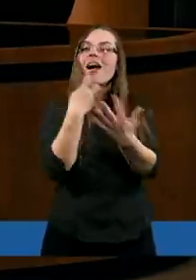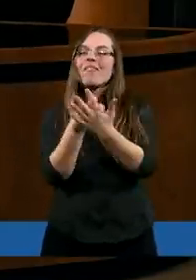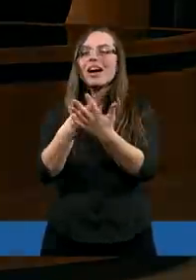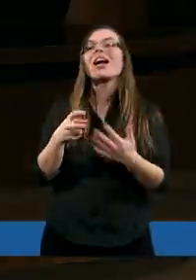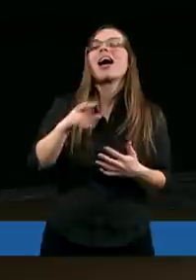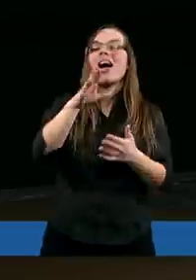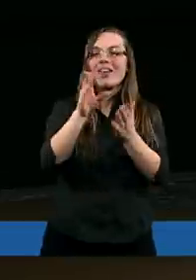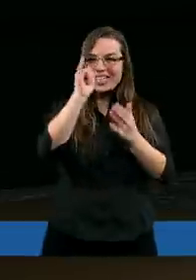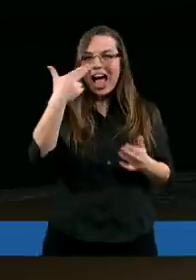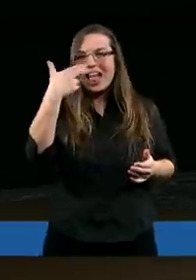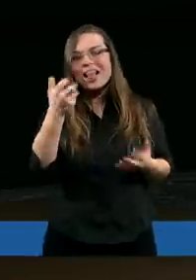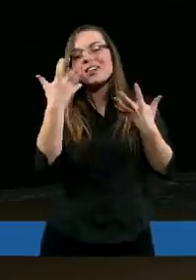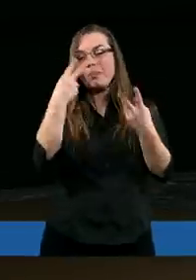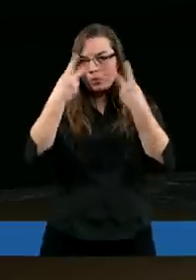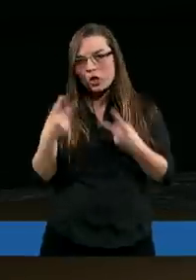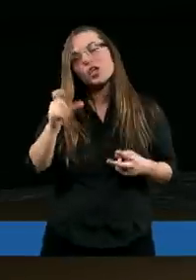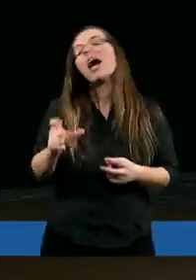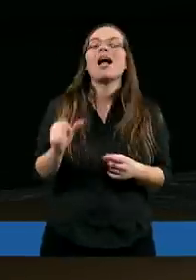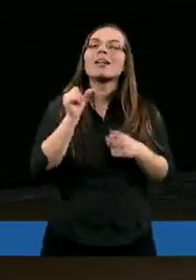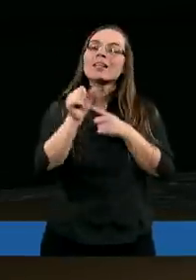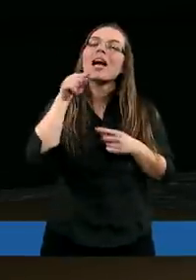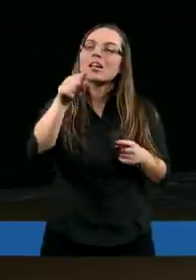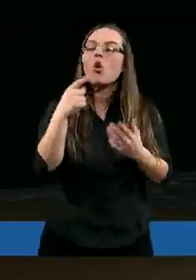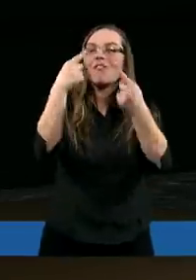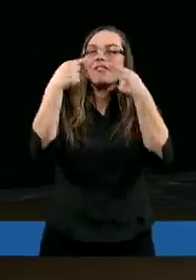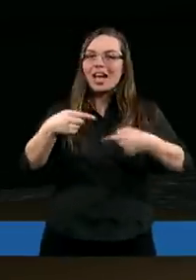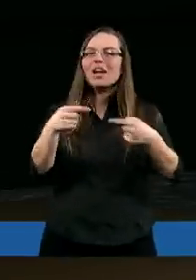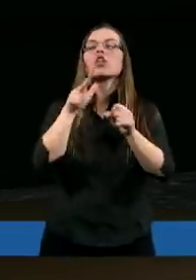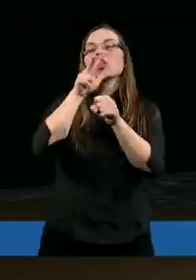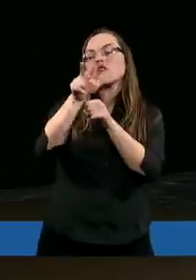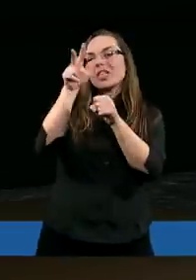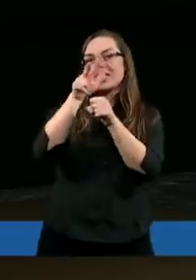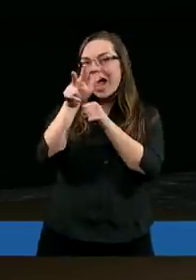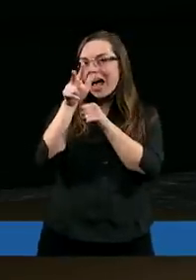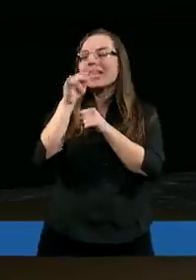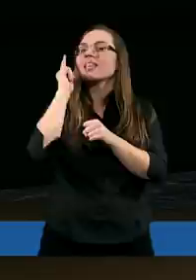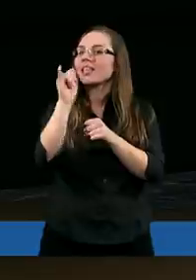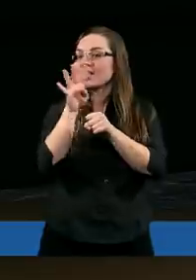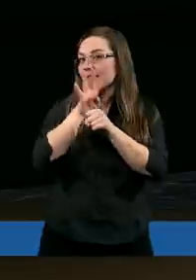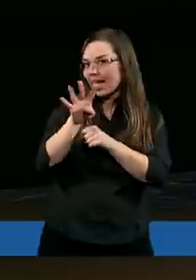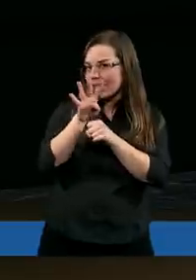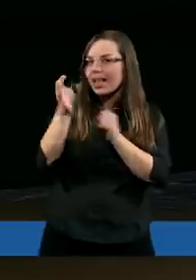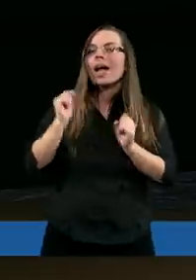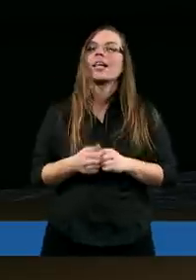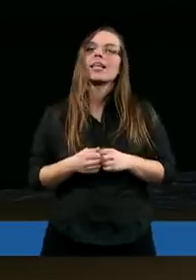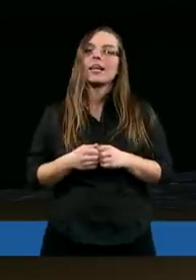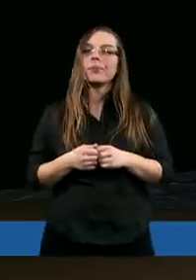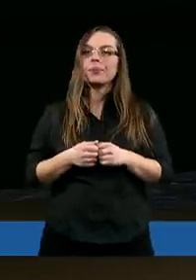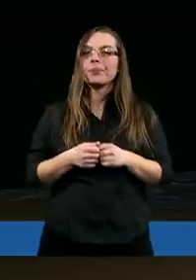Ewangelii według Jana chciałem przeczytać. Jest to wiersz 13 i 14.